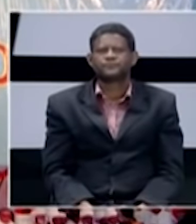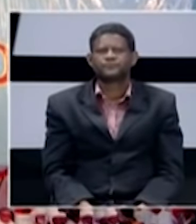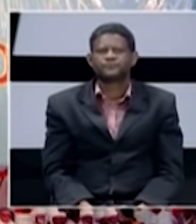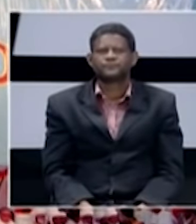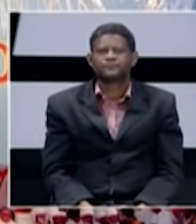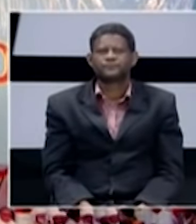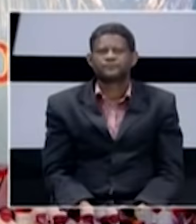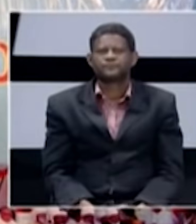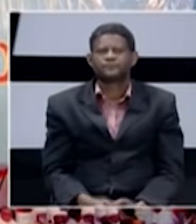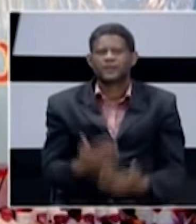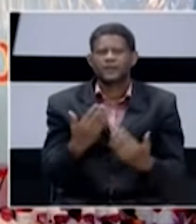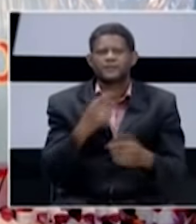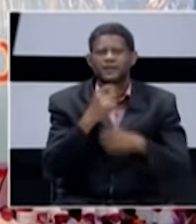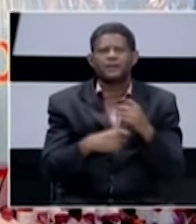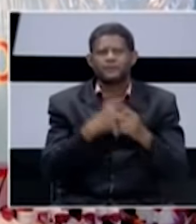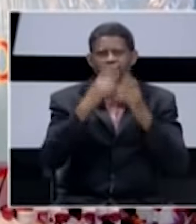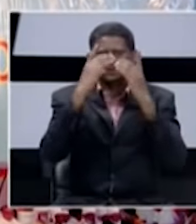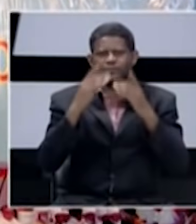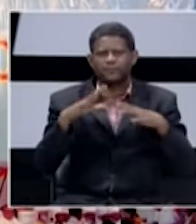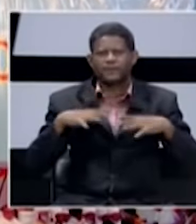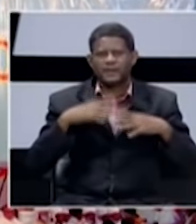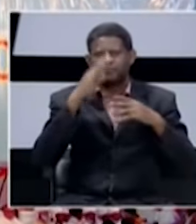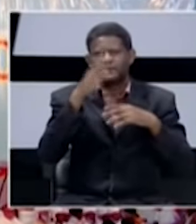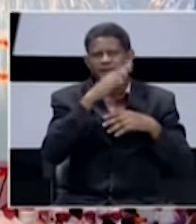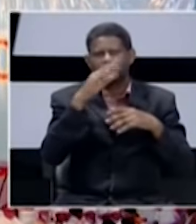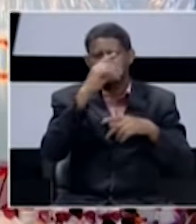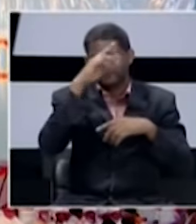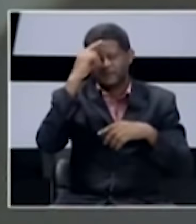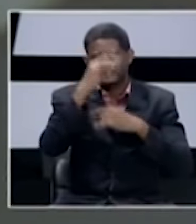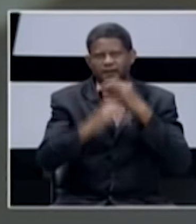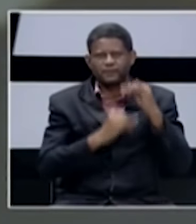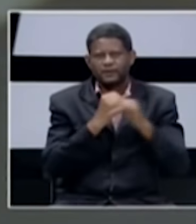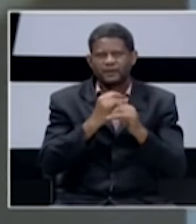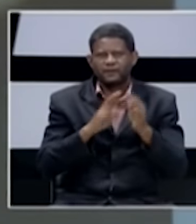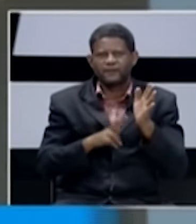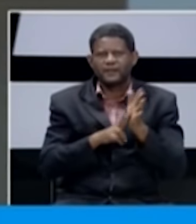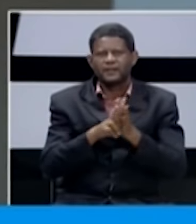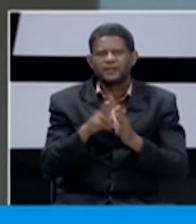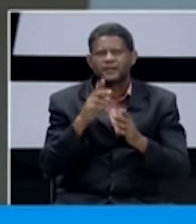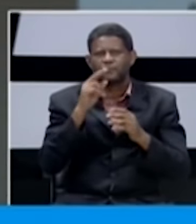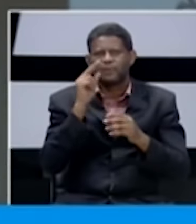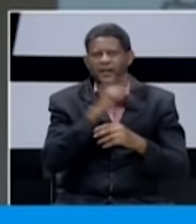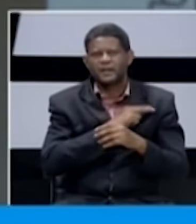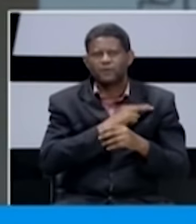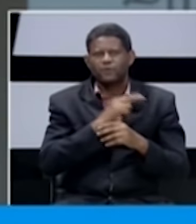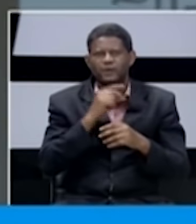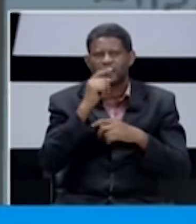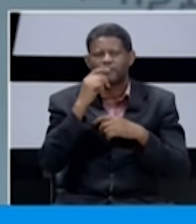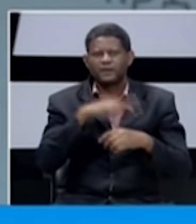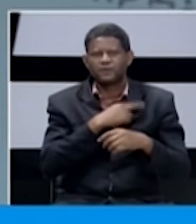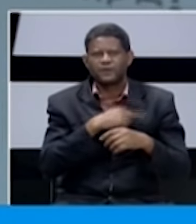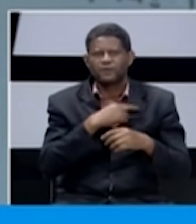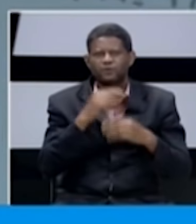أبزع عمز خبر بعال مسكال بمخنيات عالم لخو لفدا فيروس كورونا بهلاون هايمانتاون تحستو حليو بزتو سون سبات كمزكاير محبر لمعات